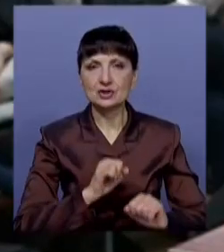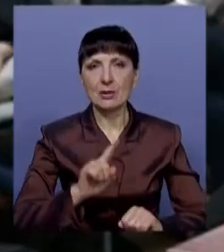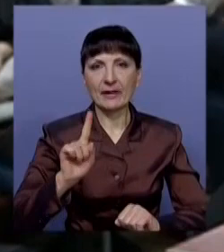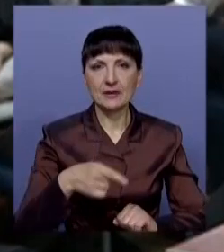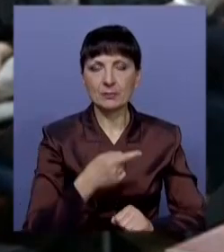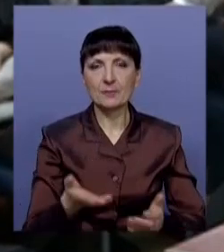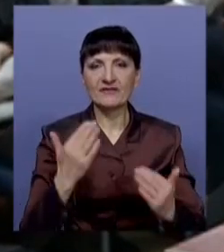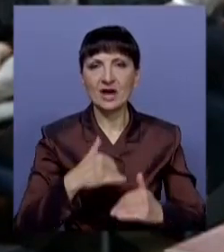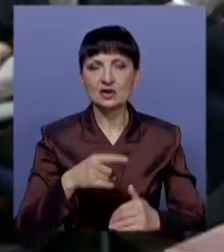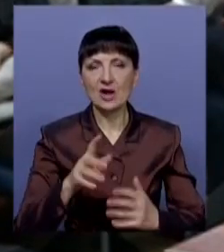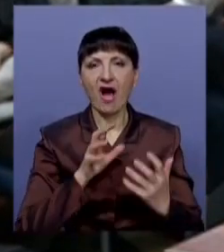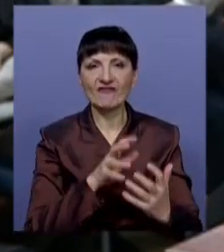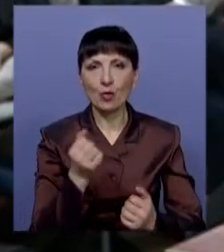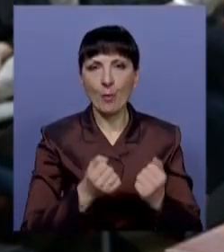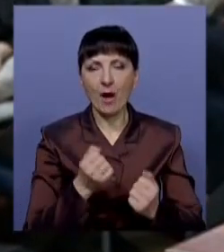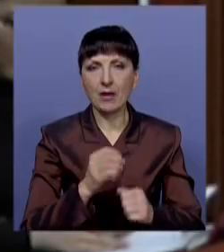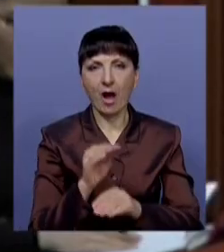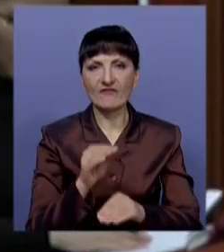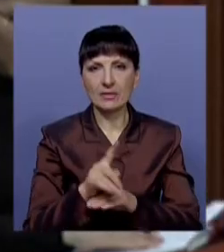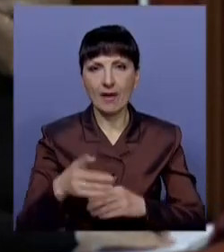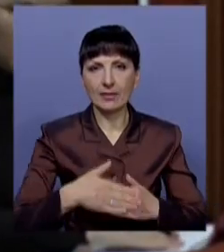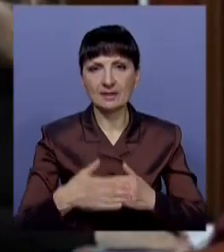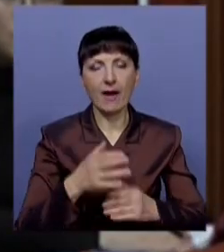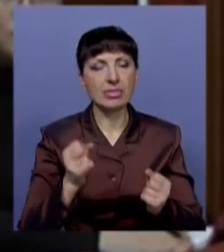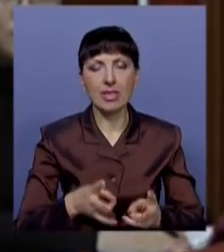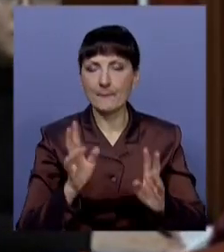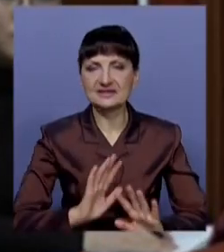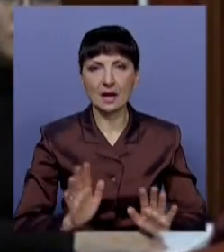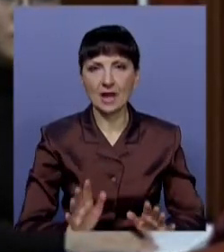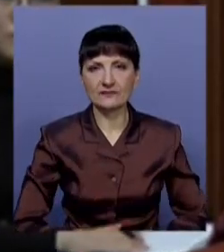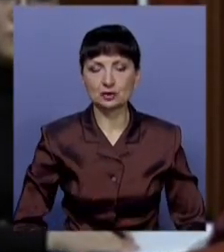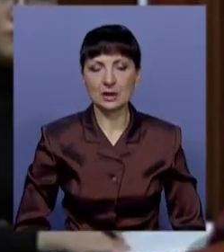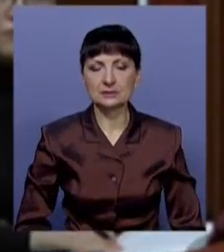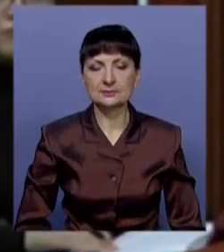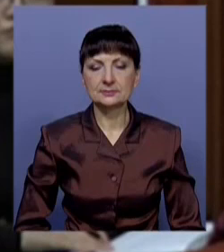потребовала привлечь автопарк в качестве обвиняемых, а не пострадавших.